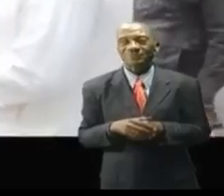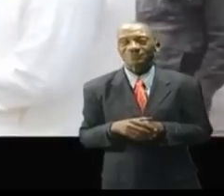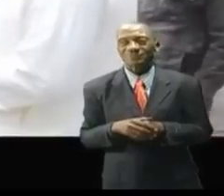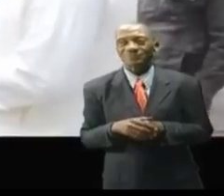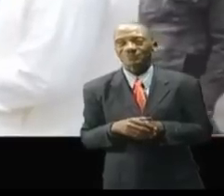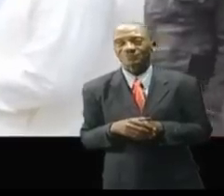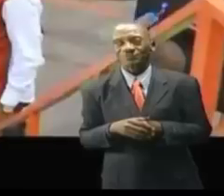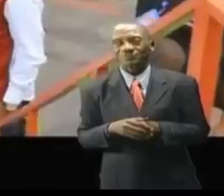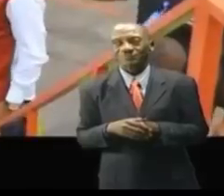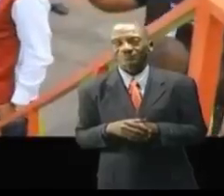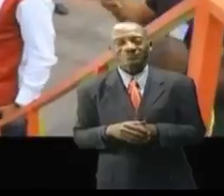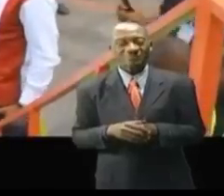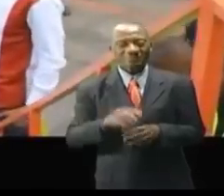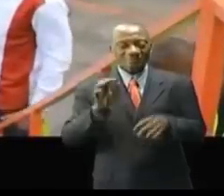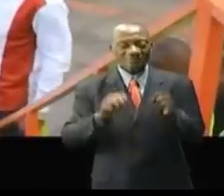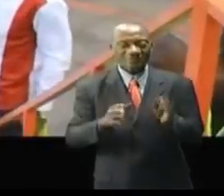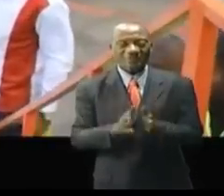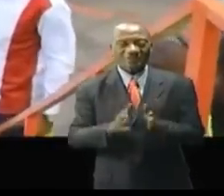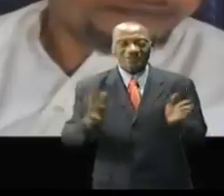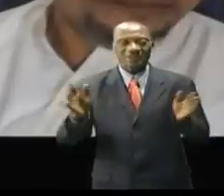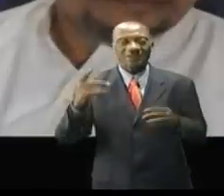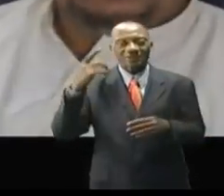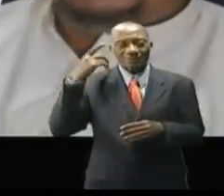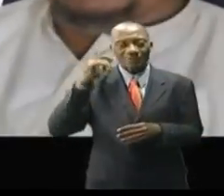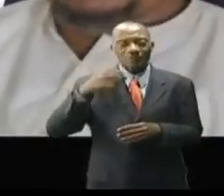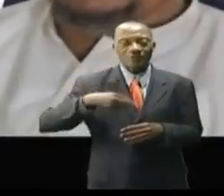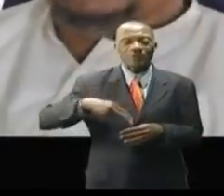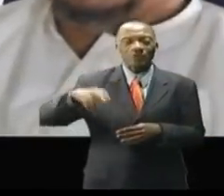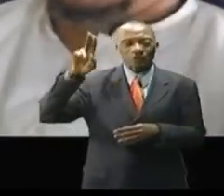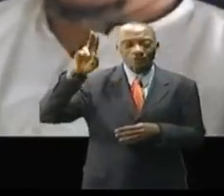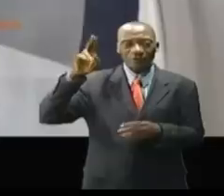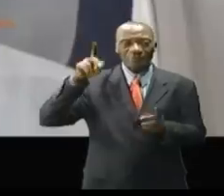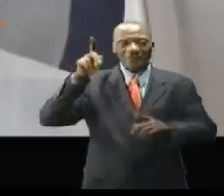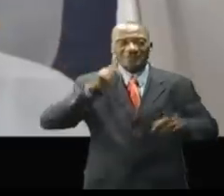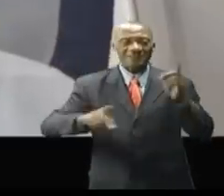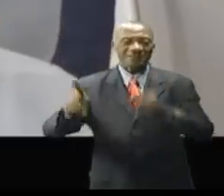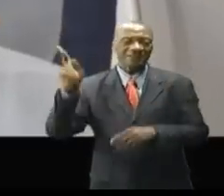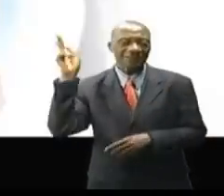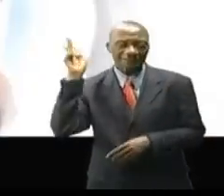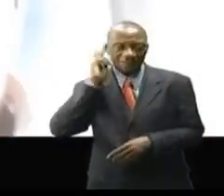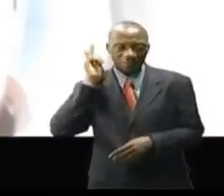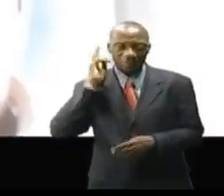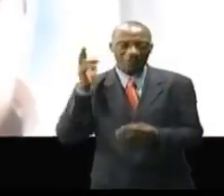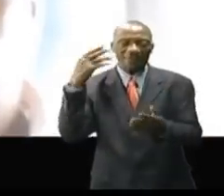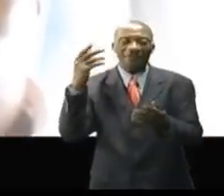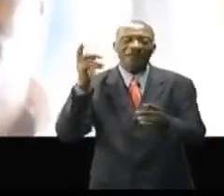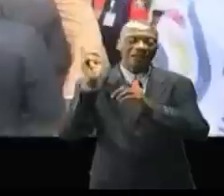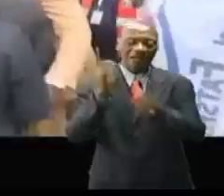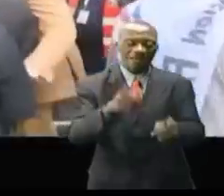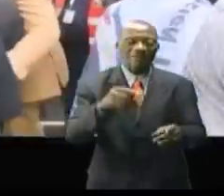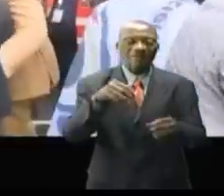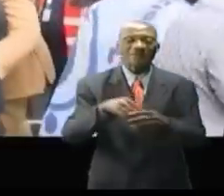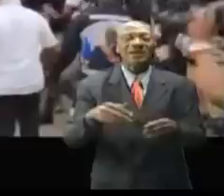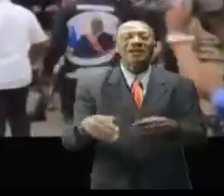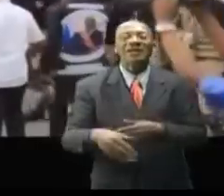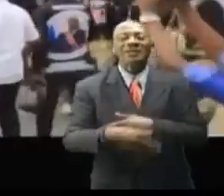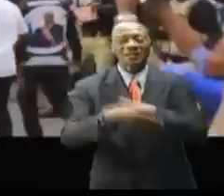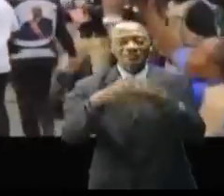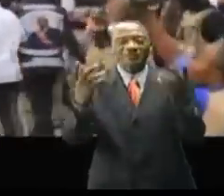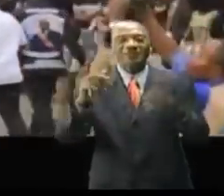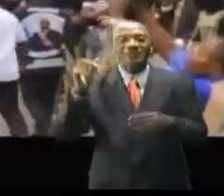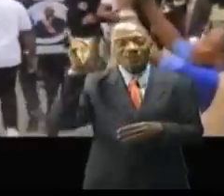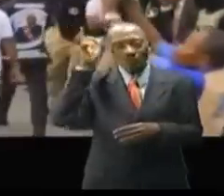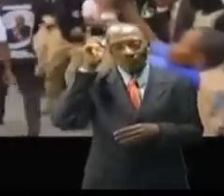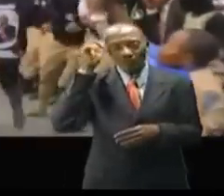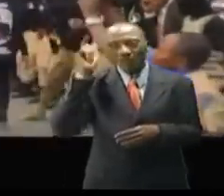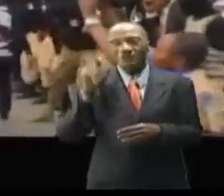Le secrétaire général de l'IDPS et tout son état-major vont à l'assaut de la ville de Lubumbashi dans les Haut-Katanga. L'aéroport international